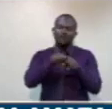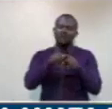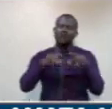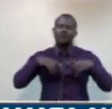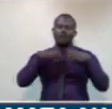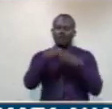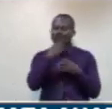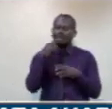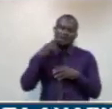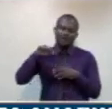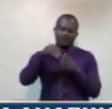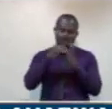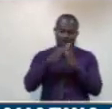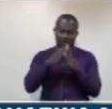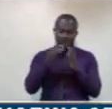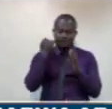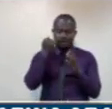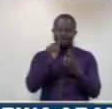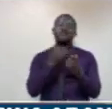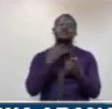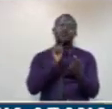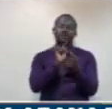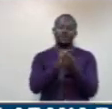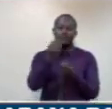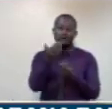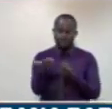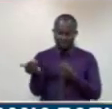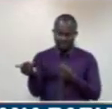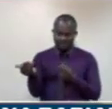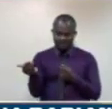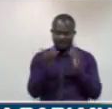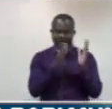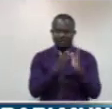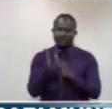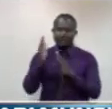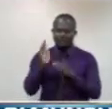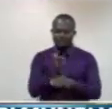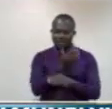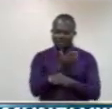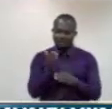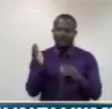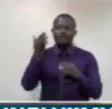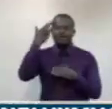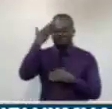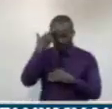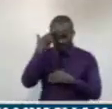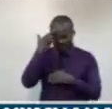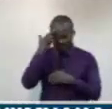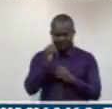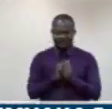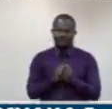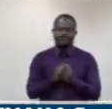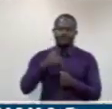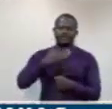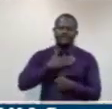mugi ndamugira ndashaka ko tuzibuka wa mwana tugategura misa tukamwibuka